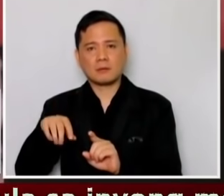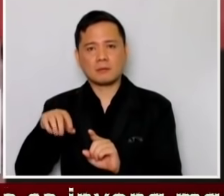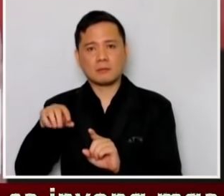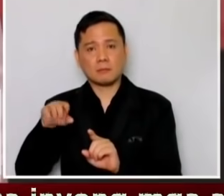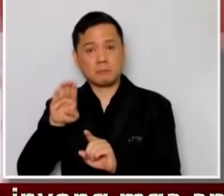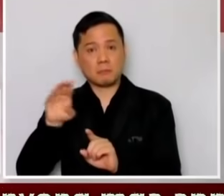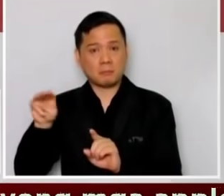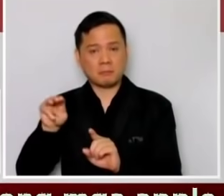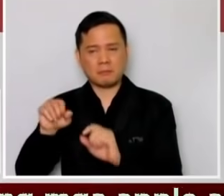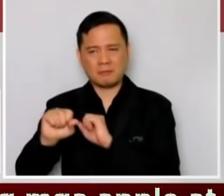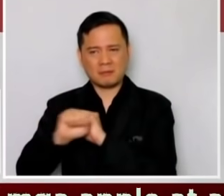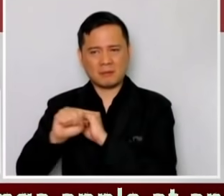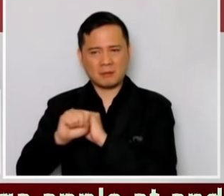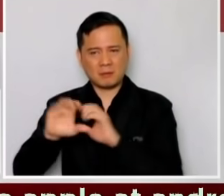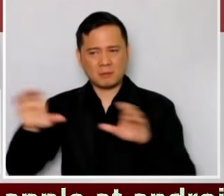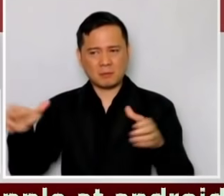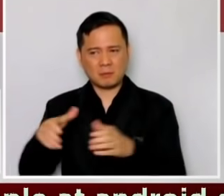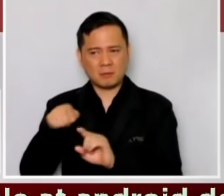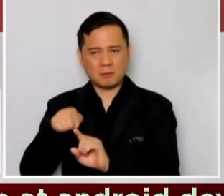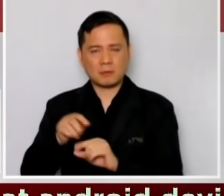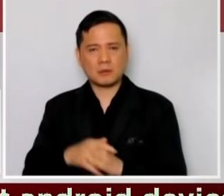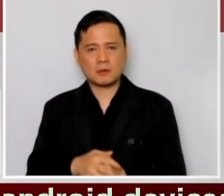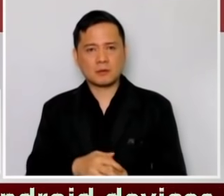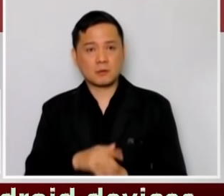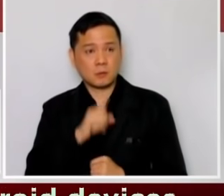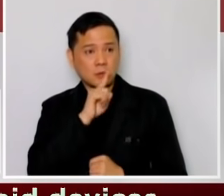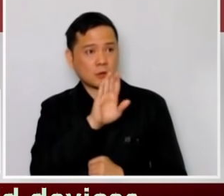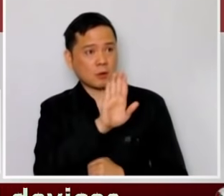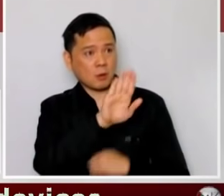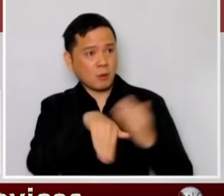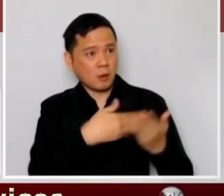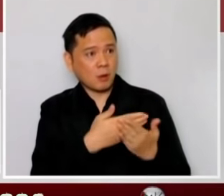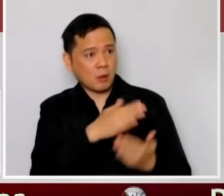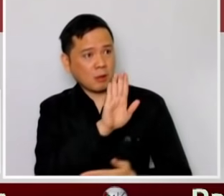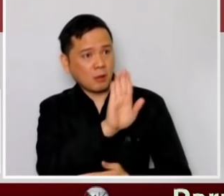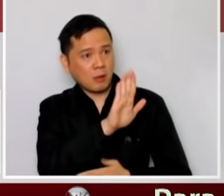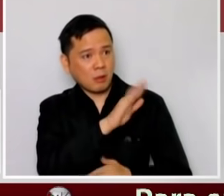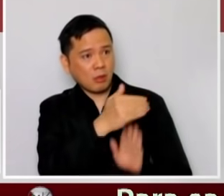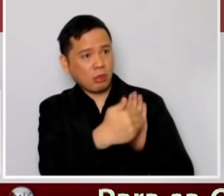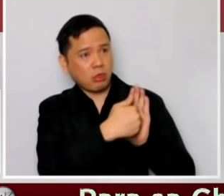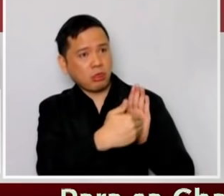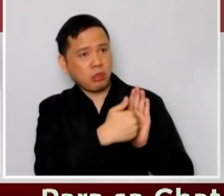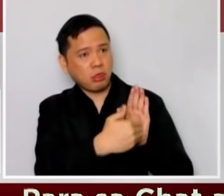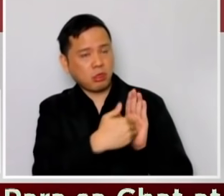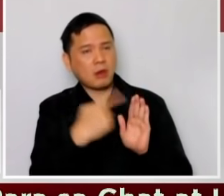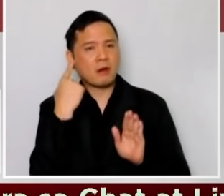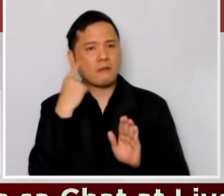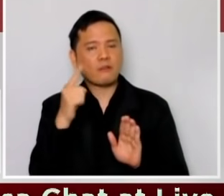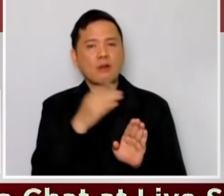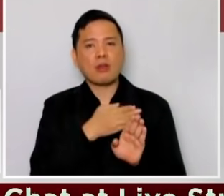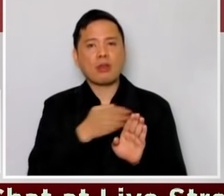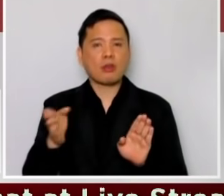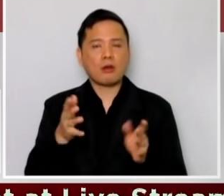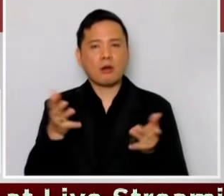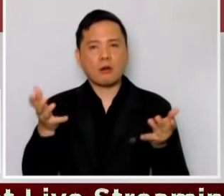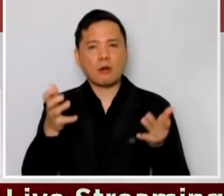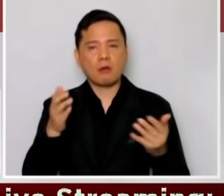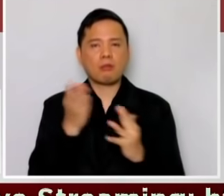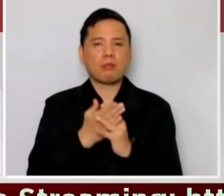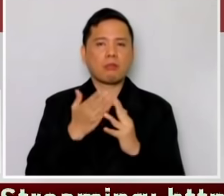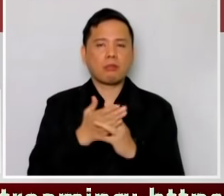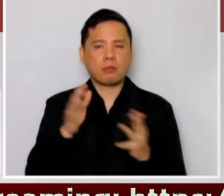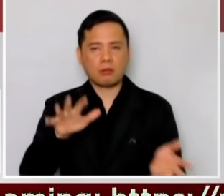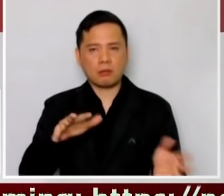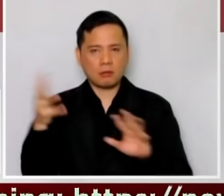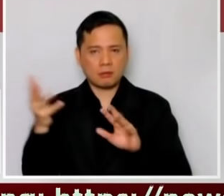Vic Rodriguez, nuisance o panggulo lamang ang mga petisyon. Nanawagan ng kampo ni Marcos sa mga nasa likod ng mga